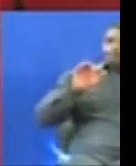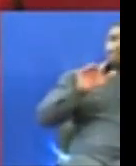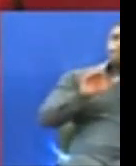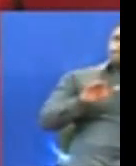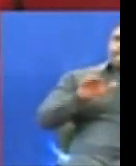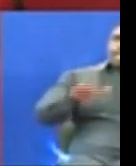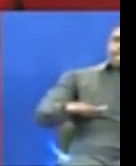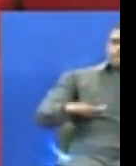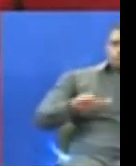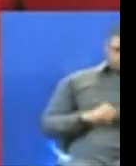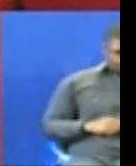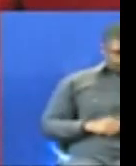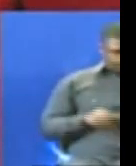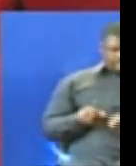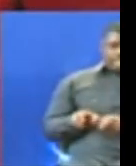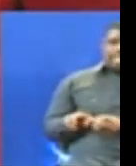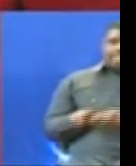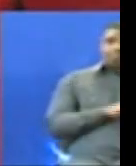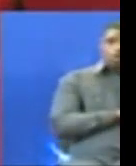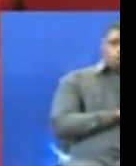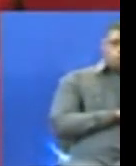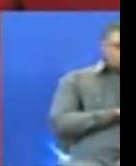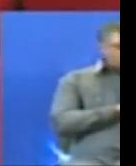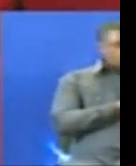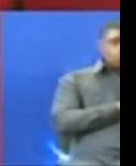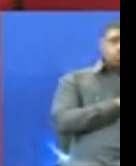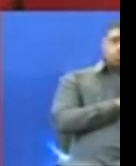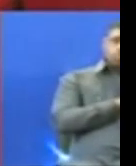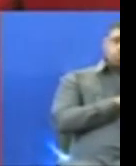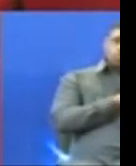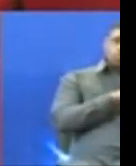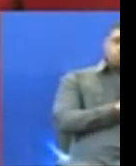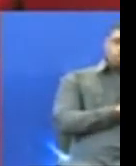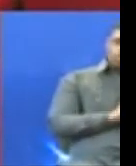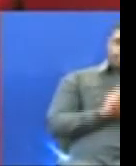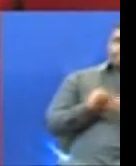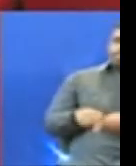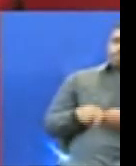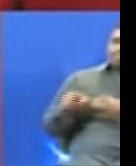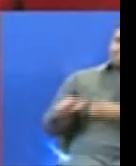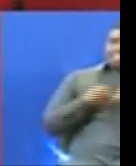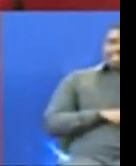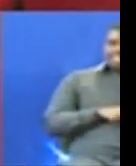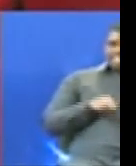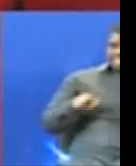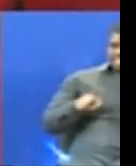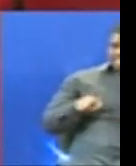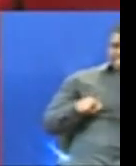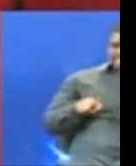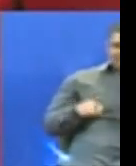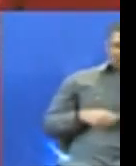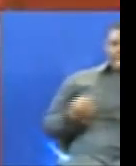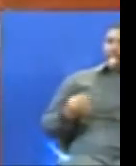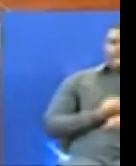cha Rusumo na Kiziba. Pale kuna feli ya mviru vugu, lakini feli hiyo kwa muda mrefu inakuwa haifanyi